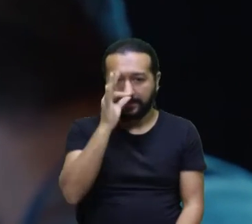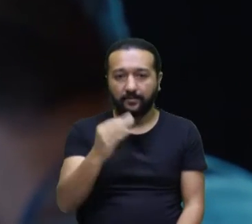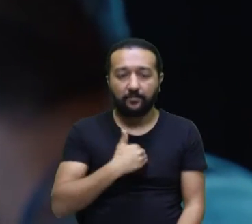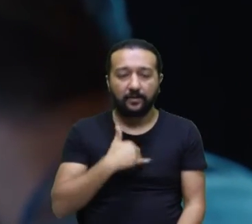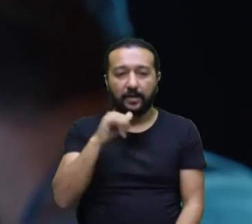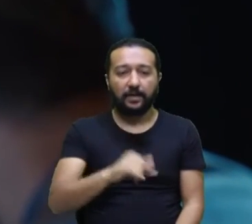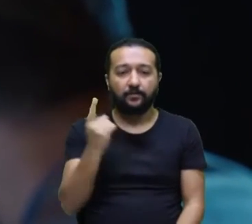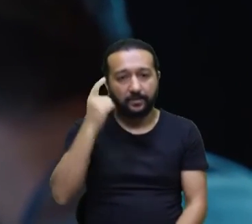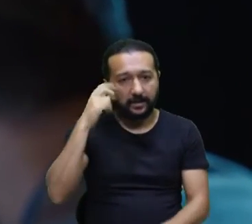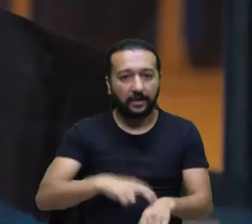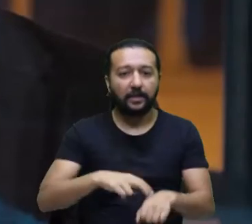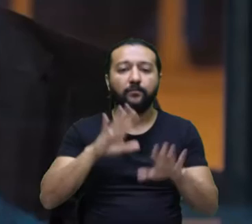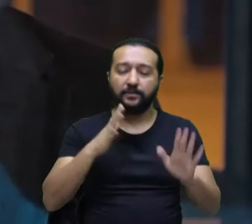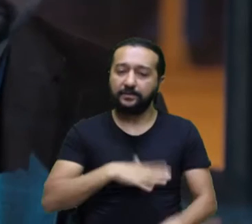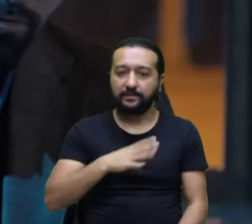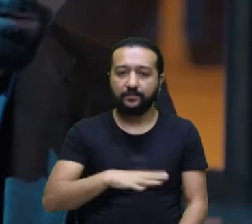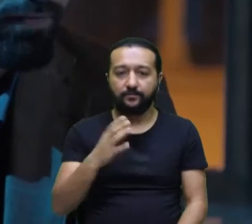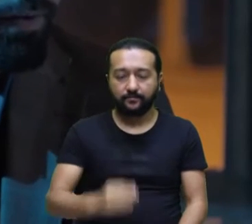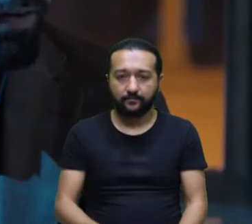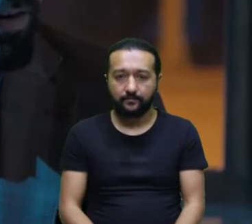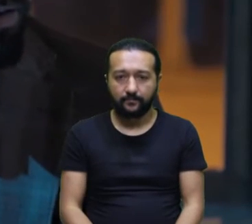Kimsenin benimle ilgili bir şey hatırlamamasını tercih ederim.